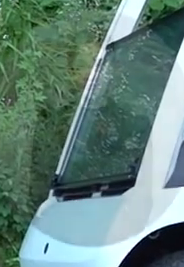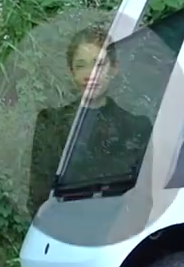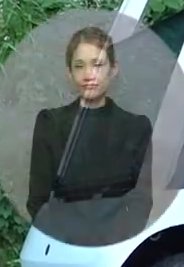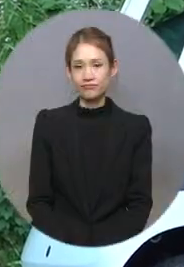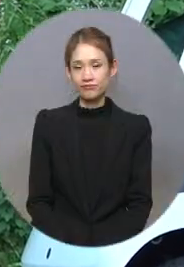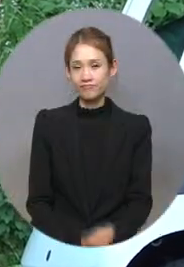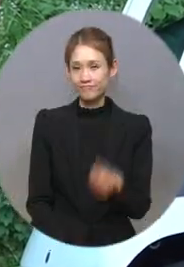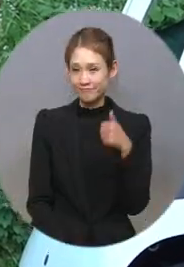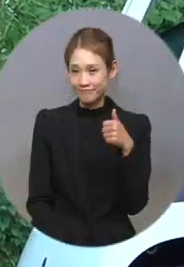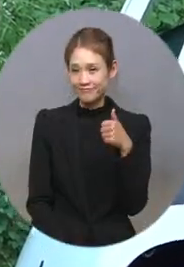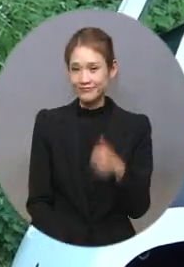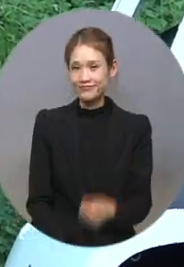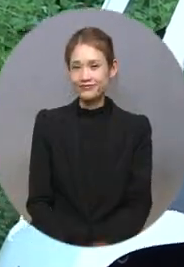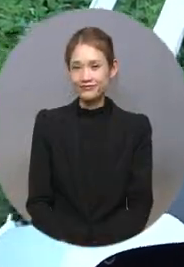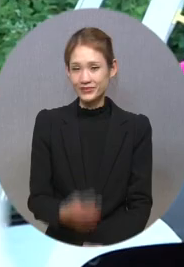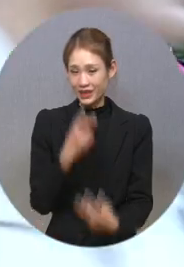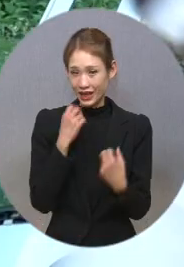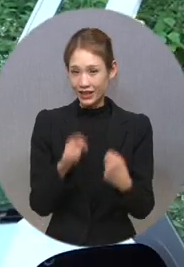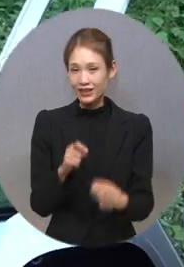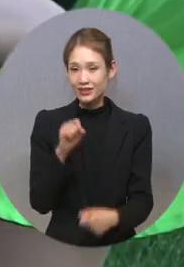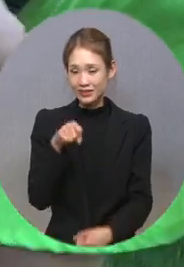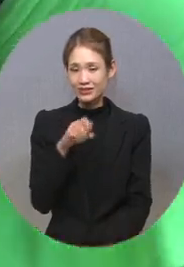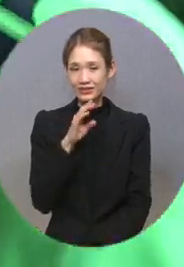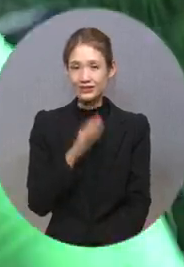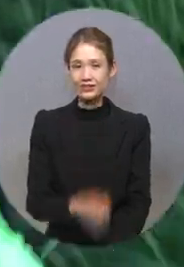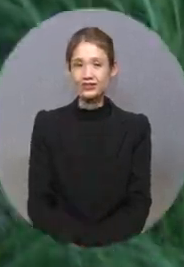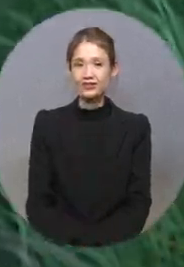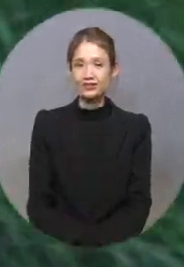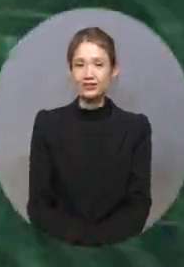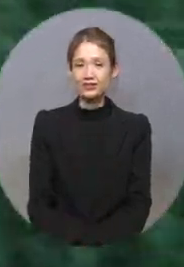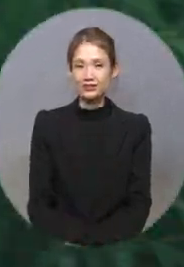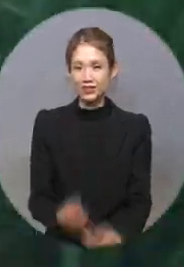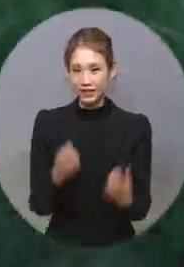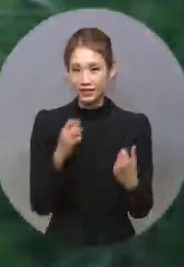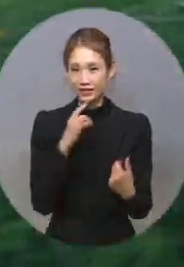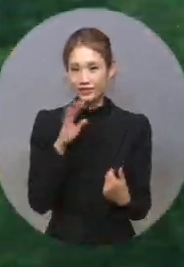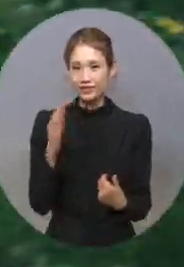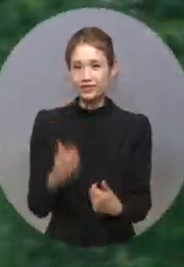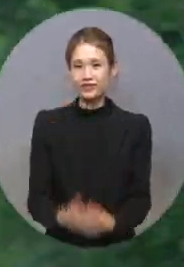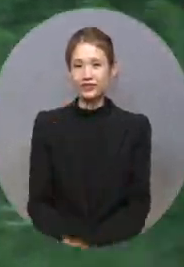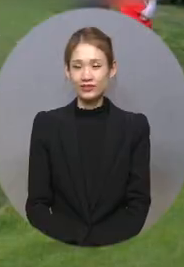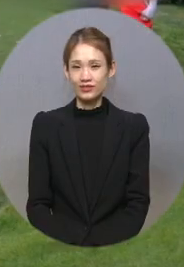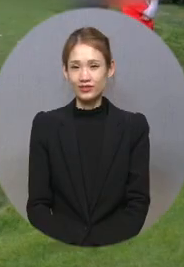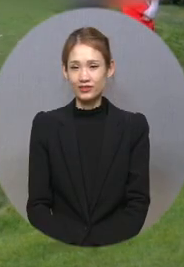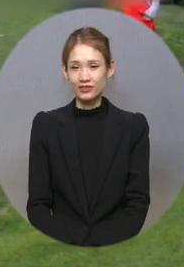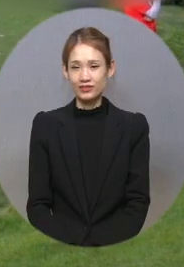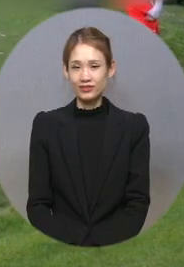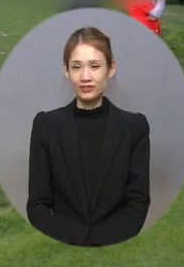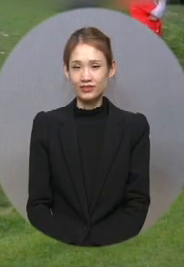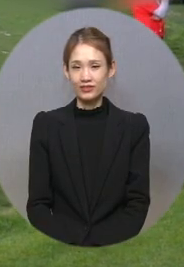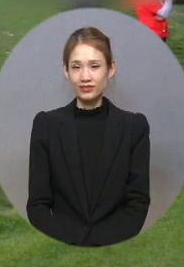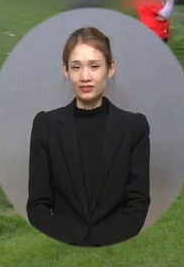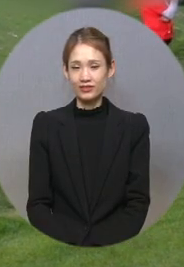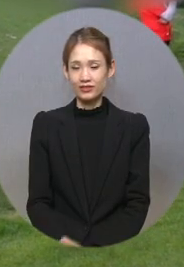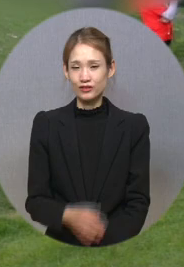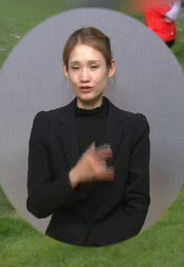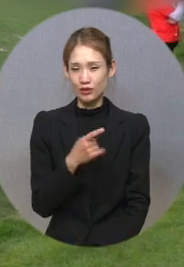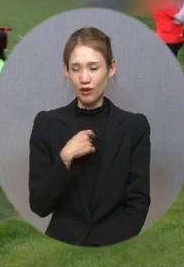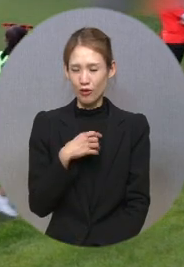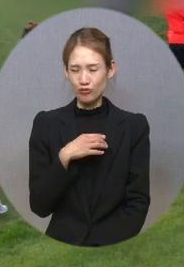아, 굿샷. 오, 살았지? 응. 아, 살았어. 잘 갔어. 살기만 하면 된다. 그럼. 나 왼쪽이 너무